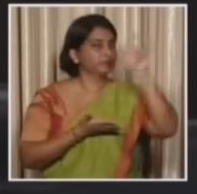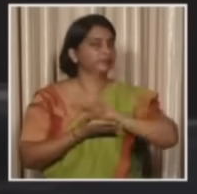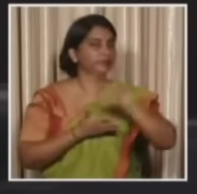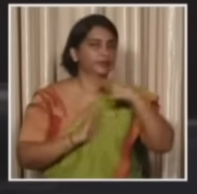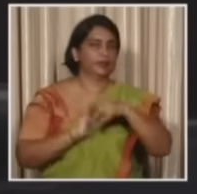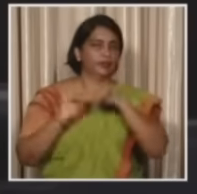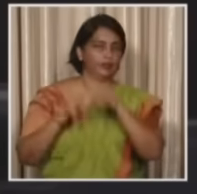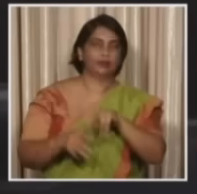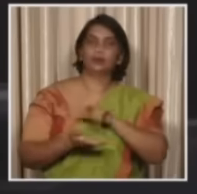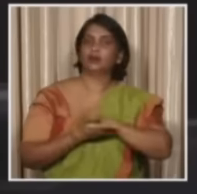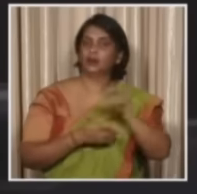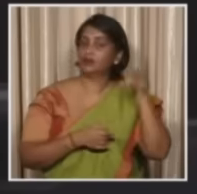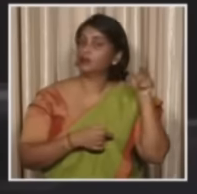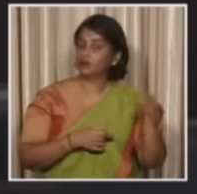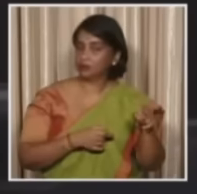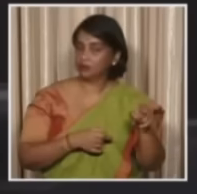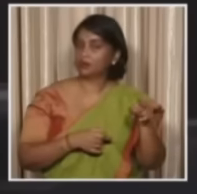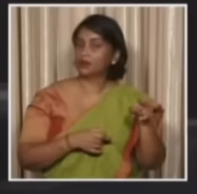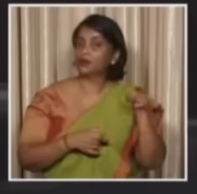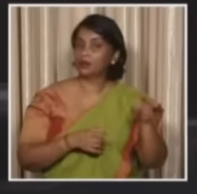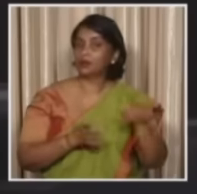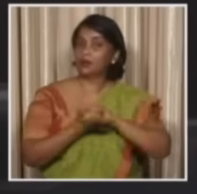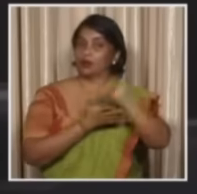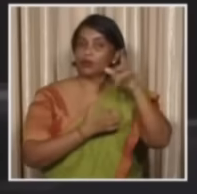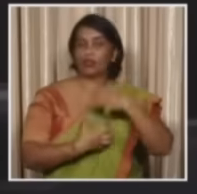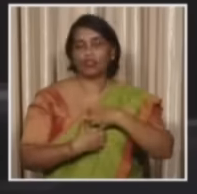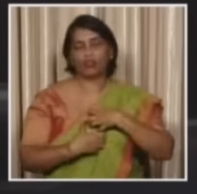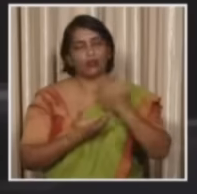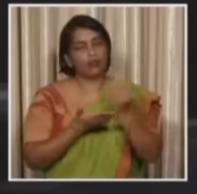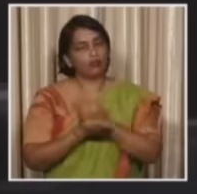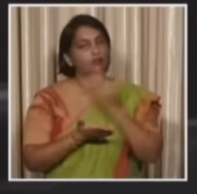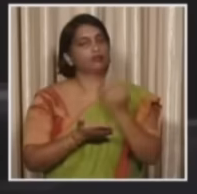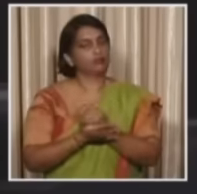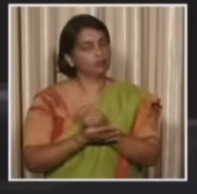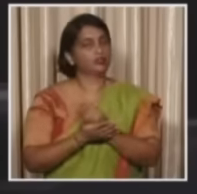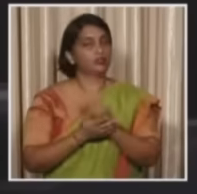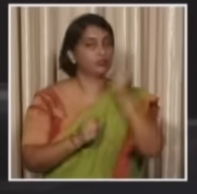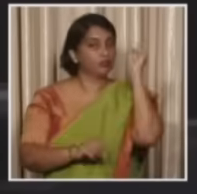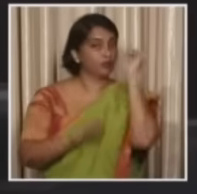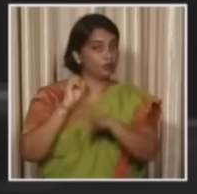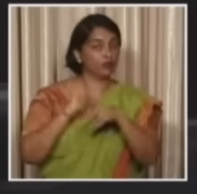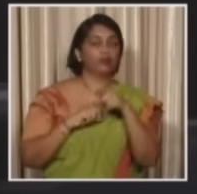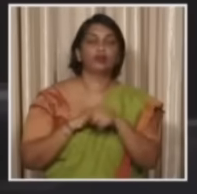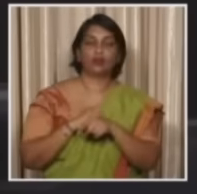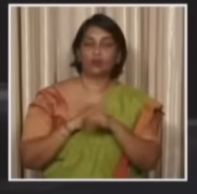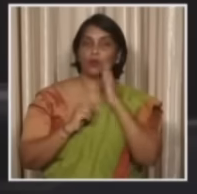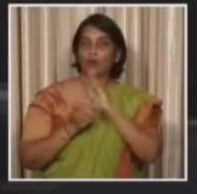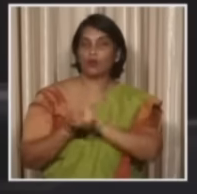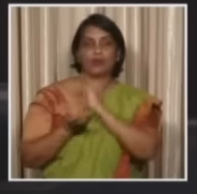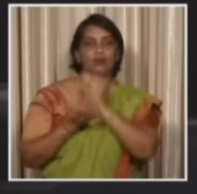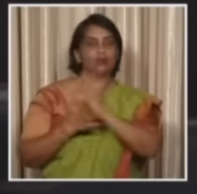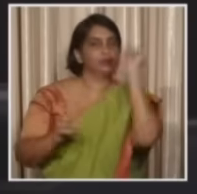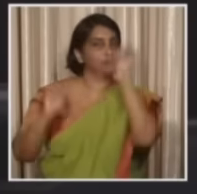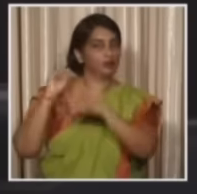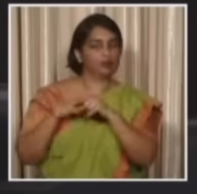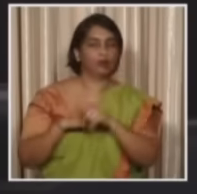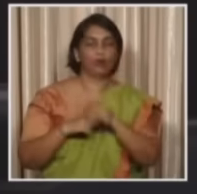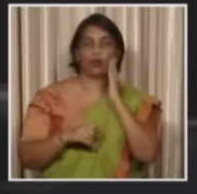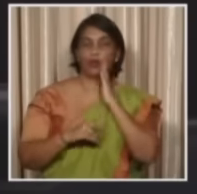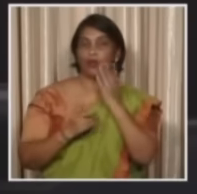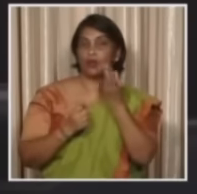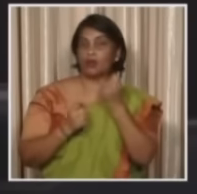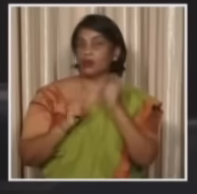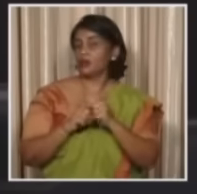ගියා. ඒගොල්ලෝ ඒ රටවල දුක් මහන්සිලා හම්බ කරලා එවන සල්ලි තමයි විදේශ සංචිතයට වැටුනේ. විදේශ